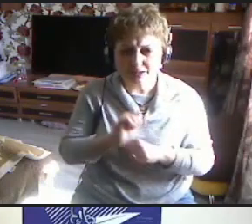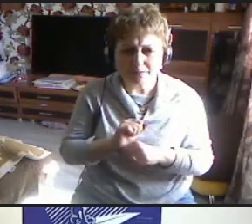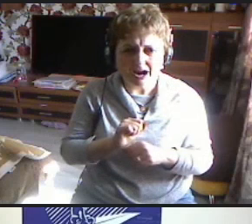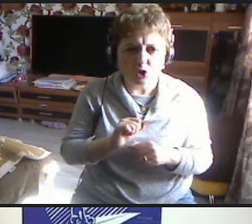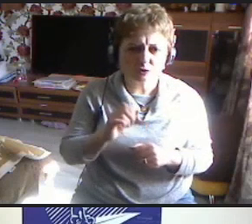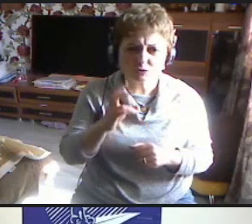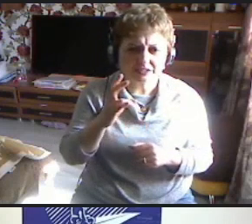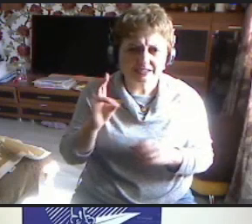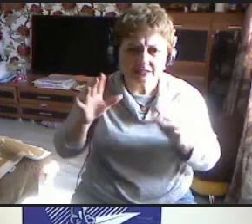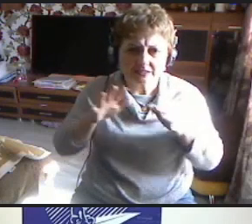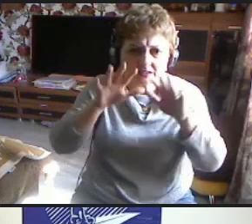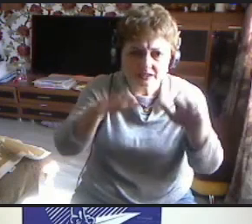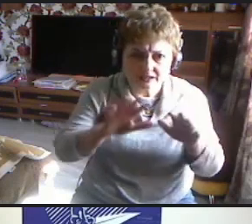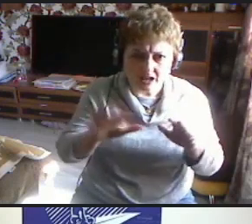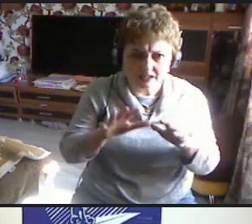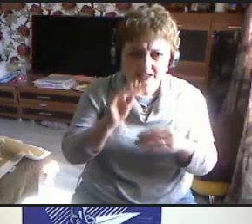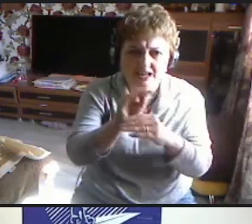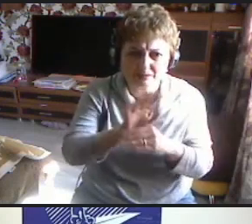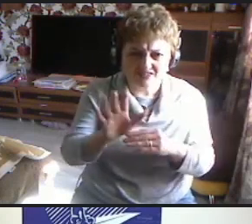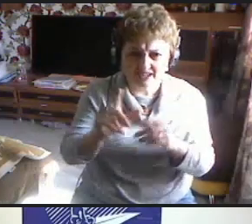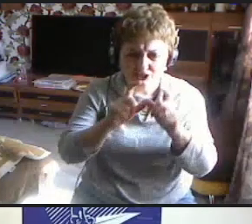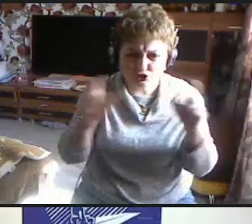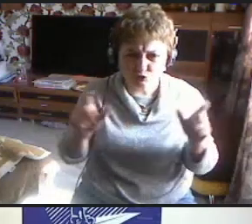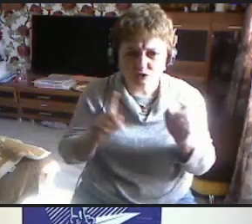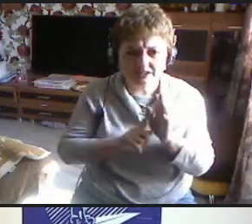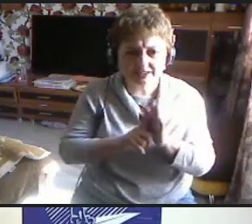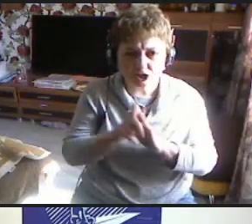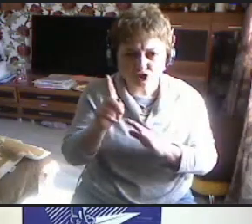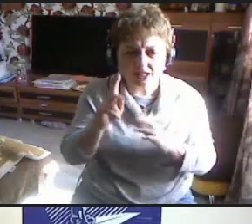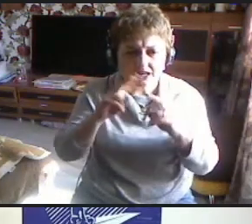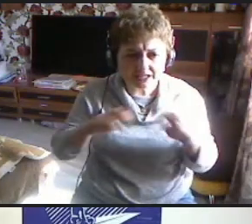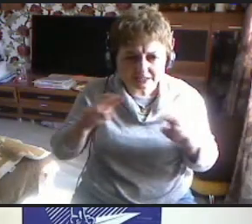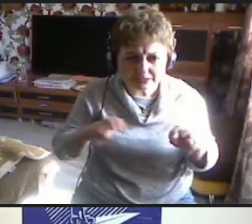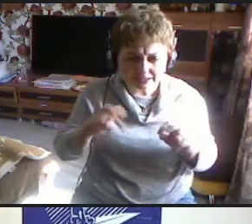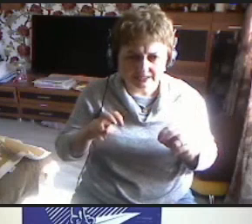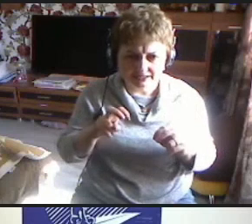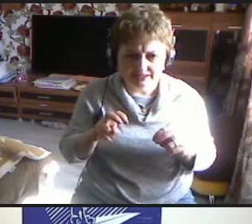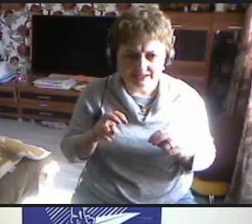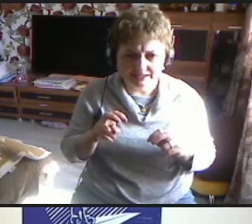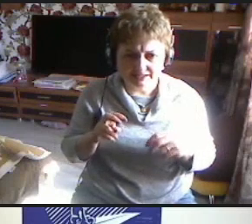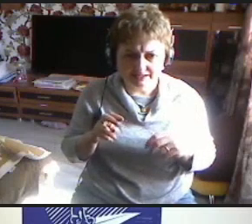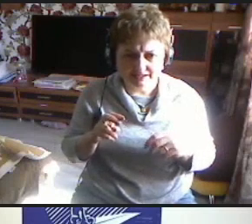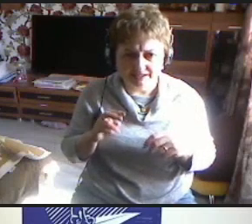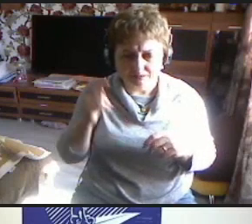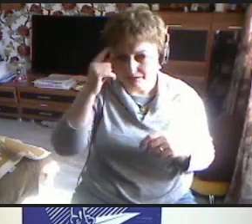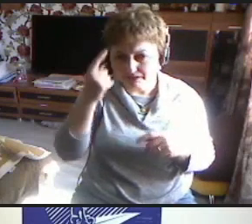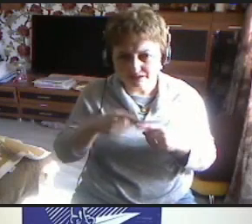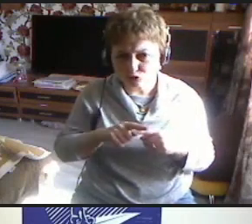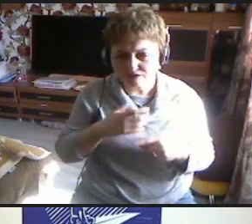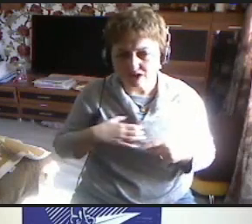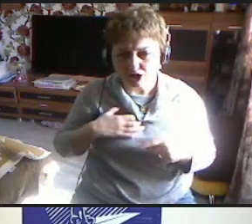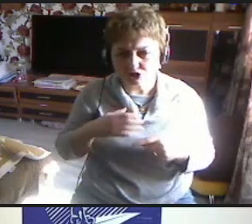школу, не обвиняйте ее. Сначала разберитесь. Понимаете, это очень важно. К сожалению, нас никто не учит